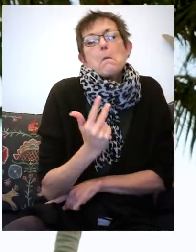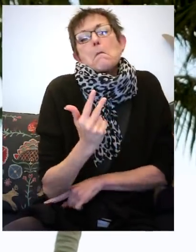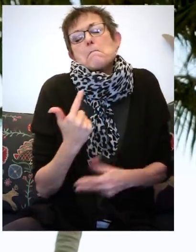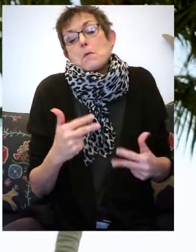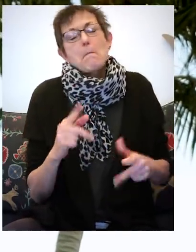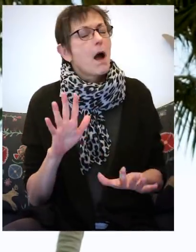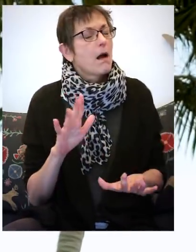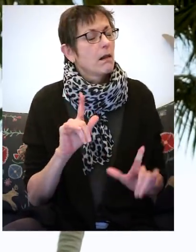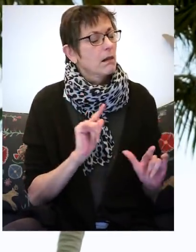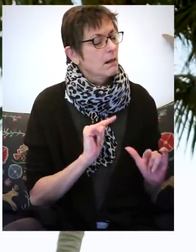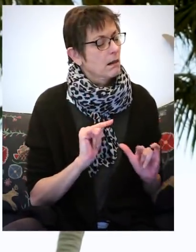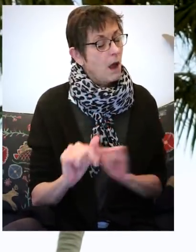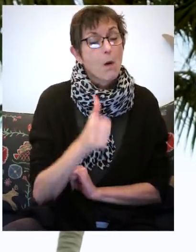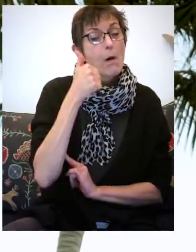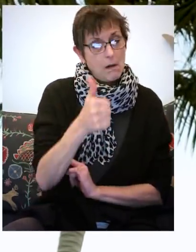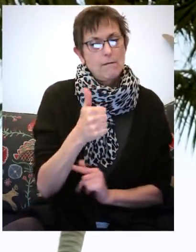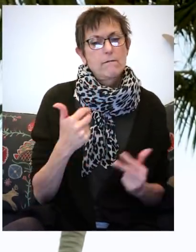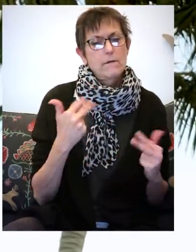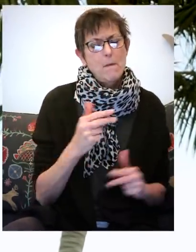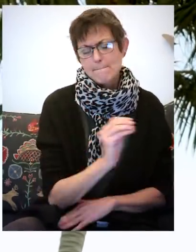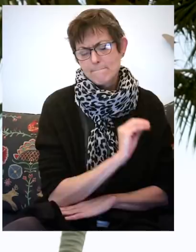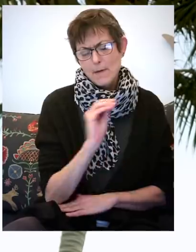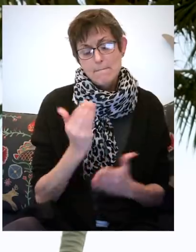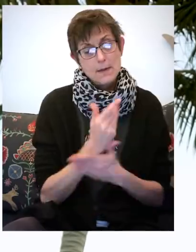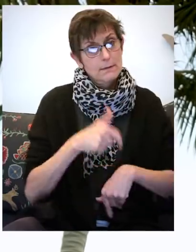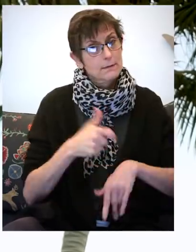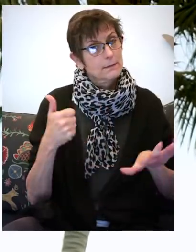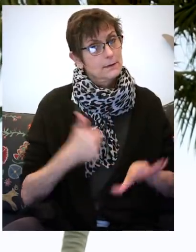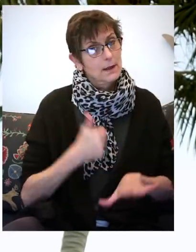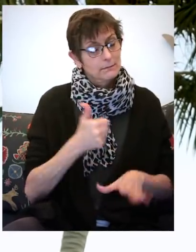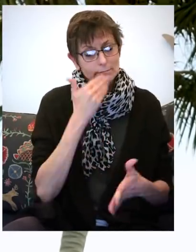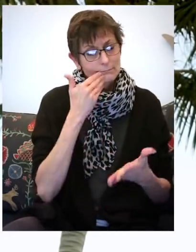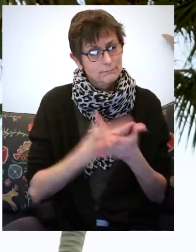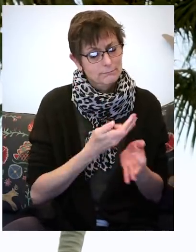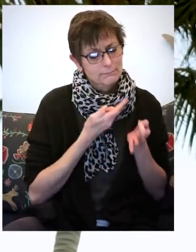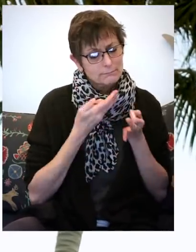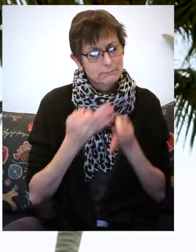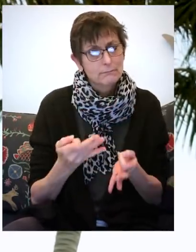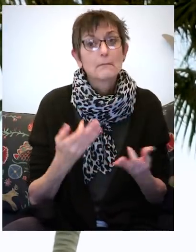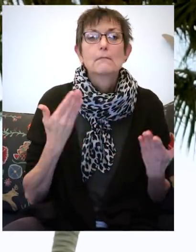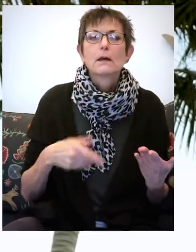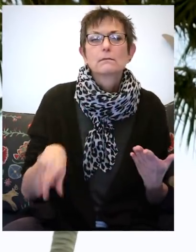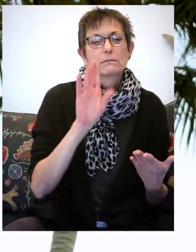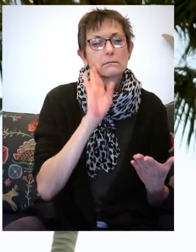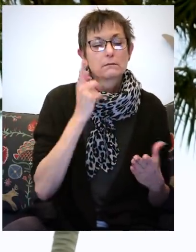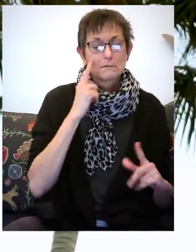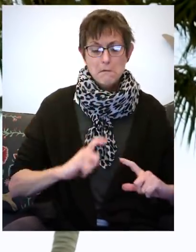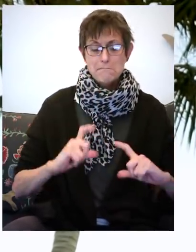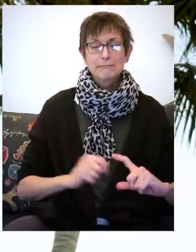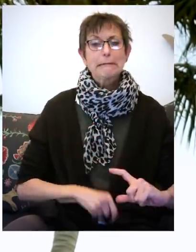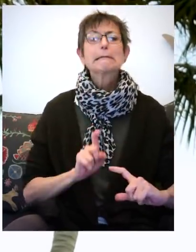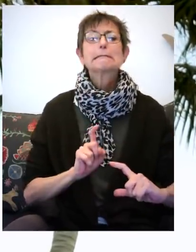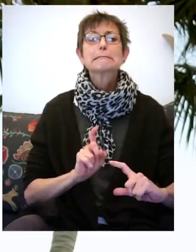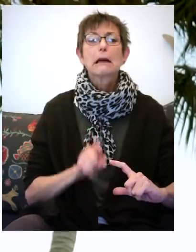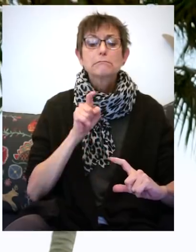vidéos, peut-être 3, mais toujours au minimum une vidéo chaque mercredi matin à 6h, c'est notre rendez-vous cette année. Prenez une seconde maintenant pour activer la